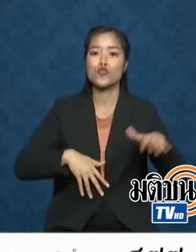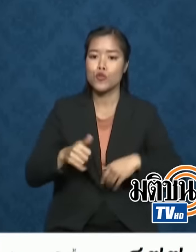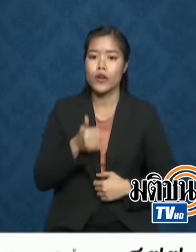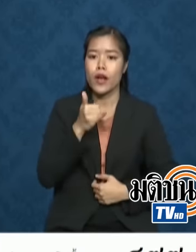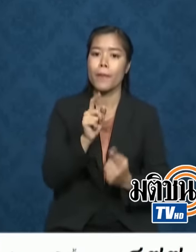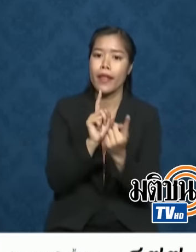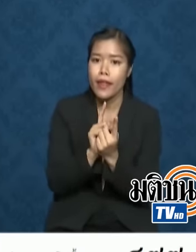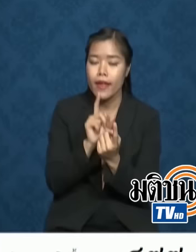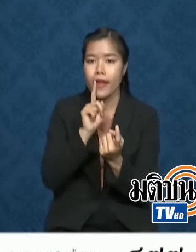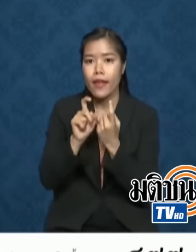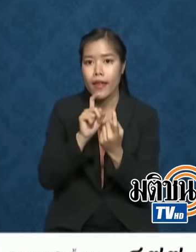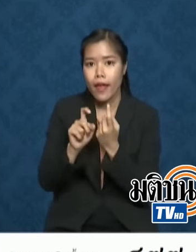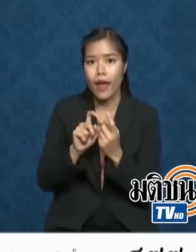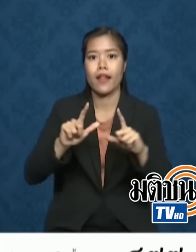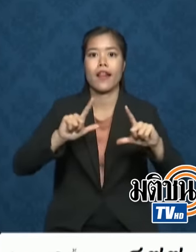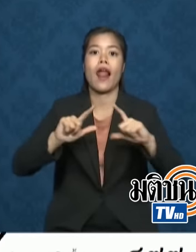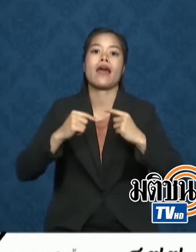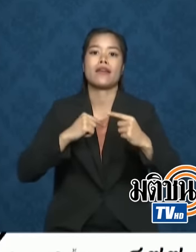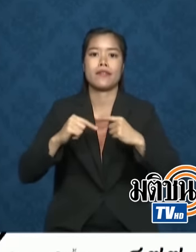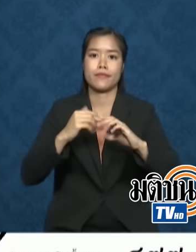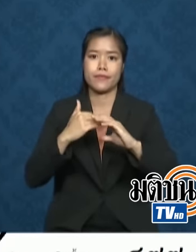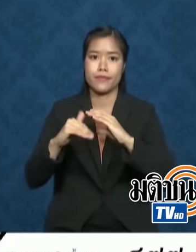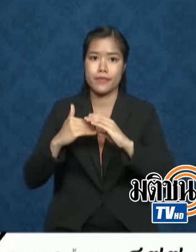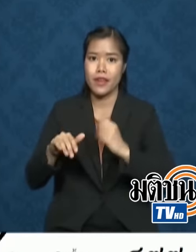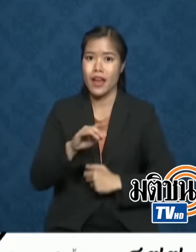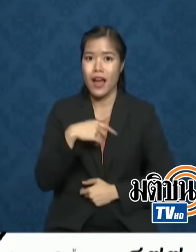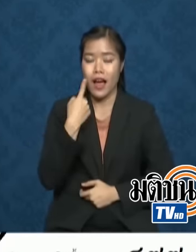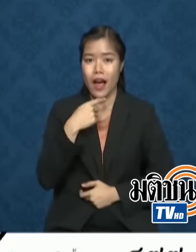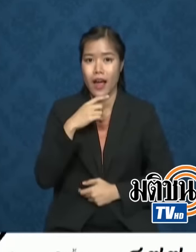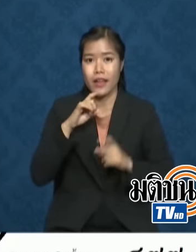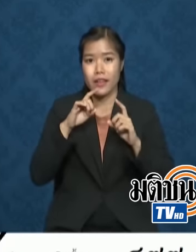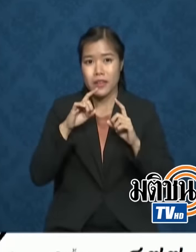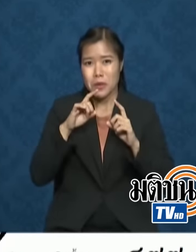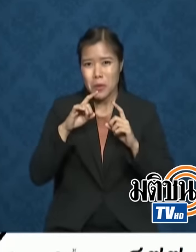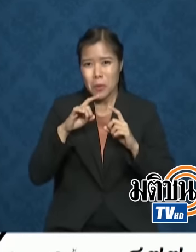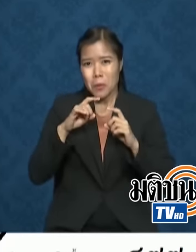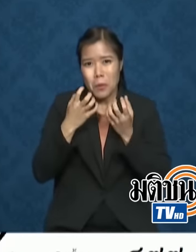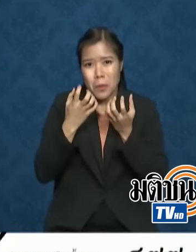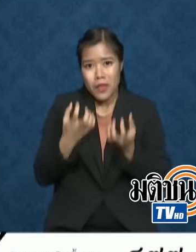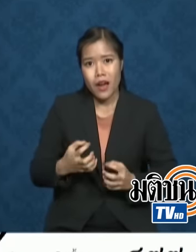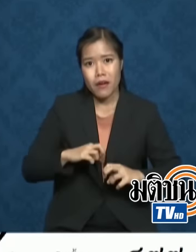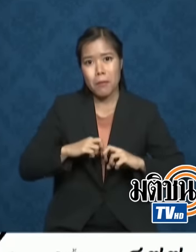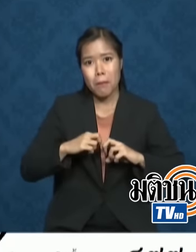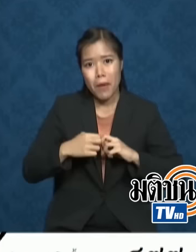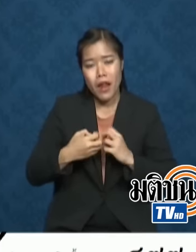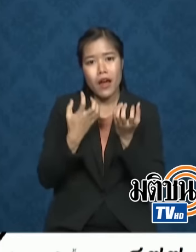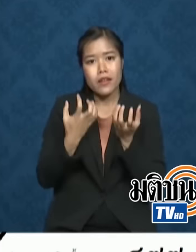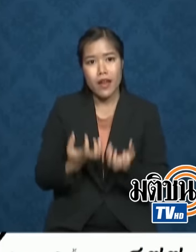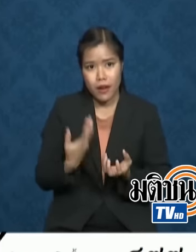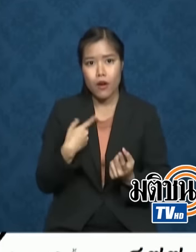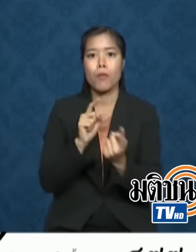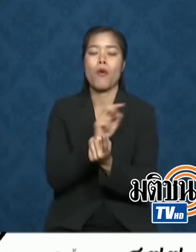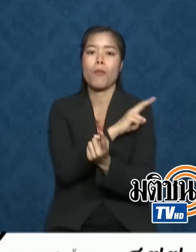พผ่าน LINE Official ถ้าคนไหนรุนแรงหน่อยก็สามารถนัดพบแพทย์ผ่านเทเลเมดิซีนได้ซึ่งเป็นเรื่องที่ดีแต่ผมม